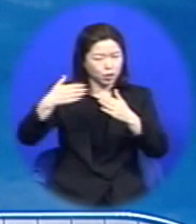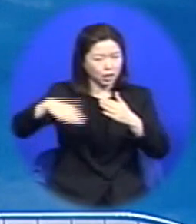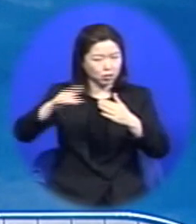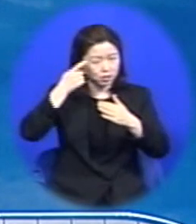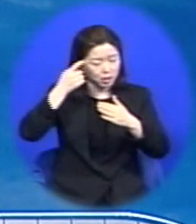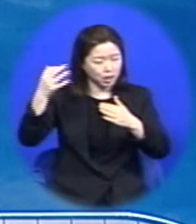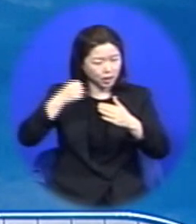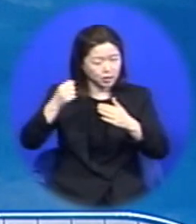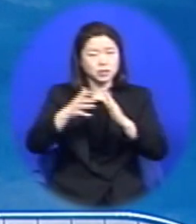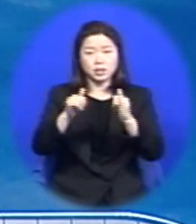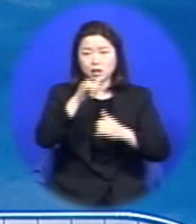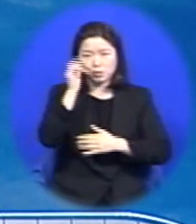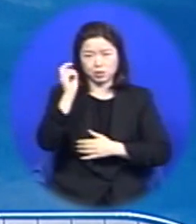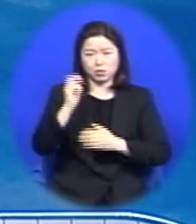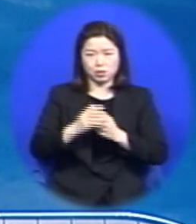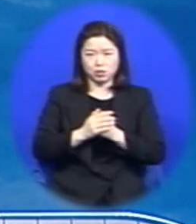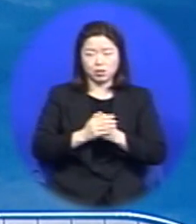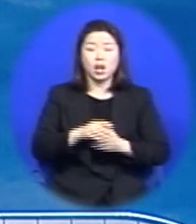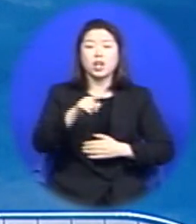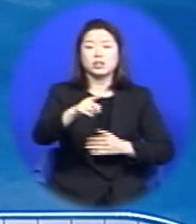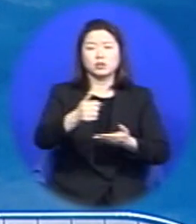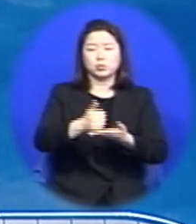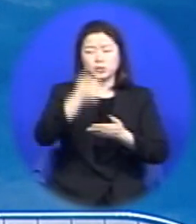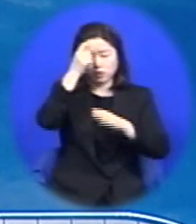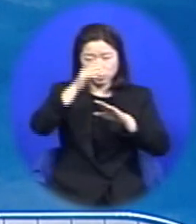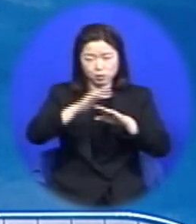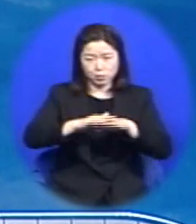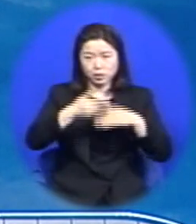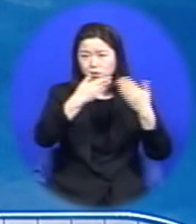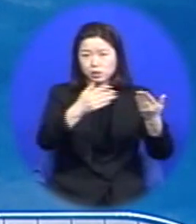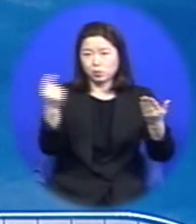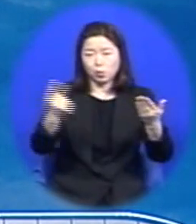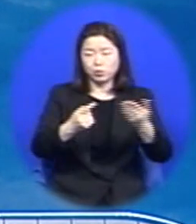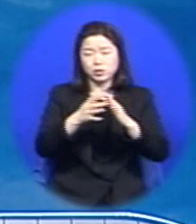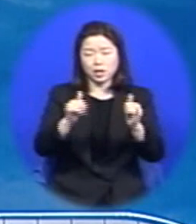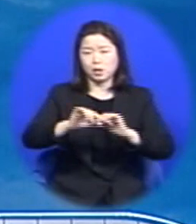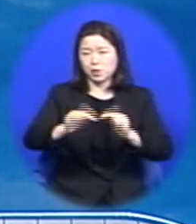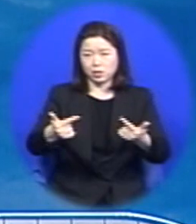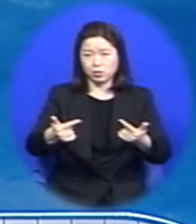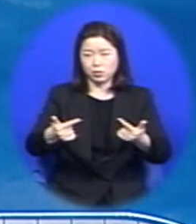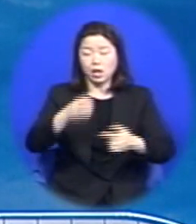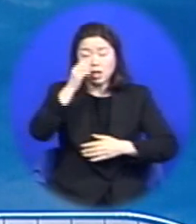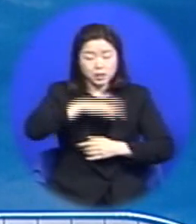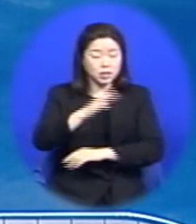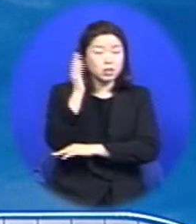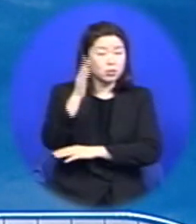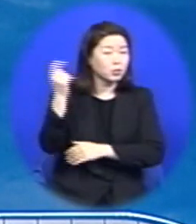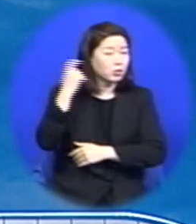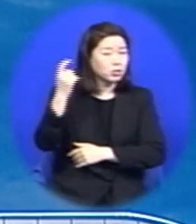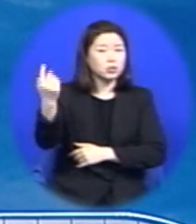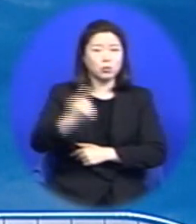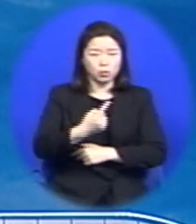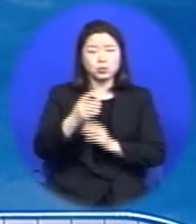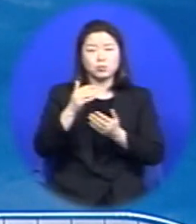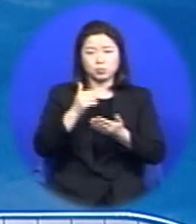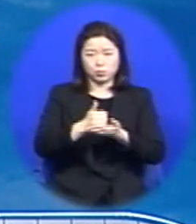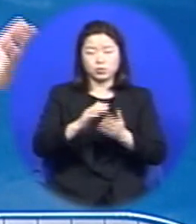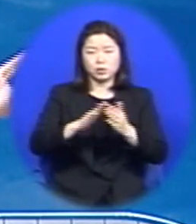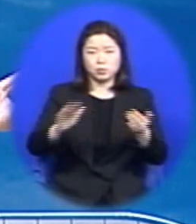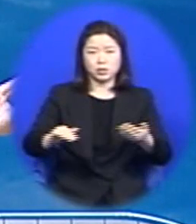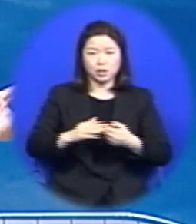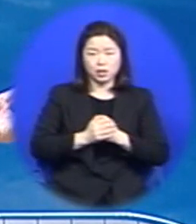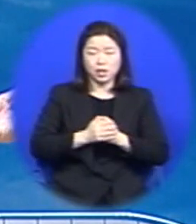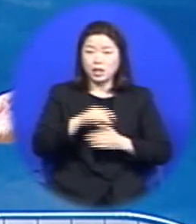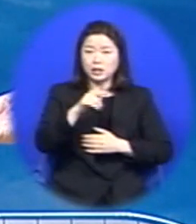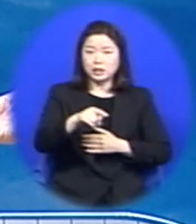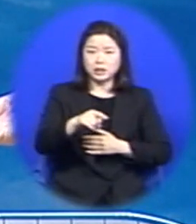그분은 예배 드리는 분 아닙니다. 그는 그냥 설교를 들으러 온 거죠. 그는 아직도 예배